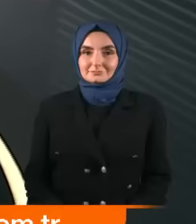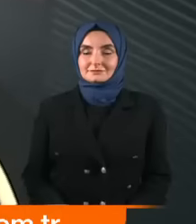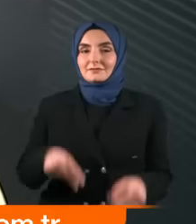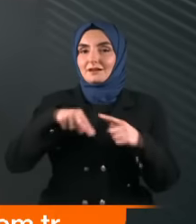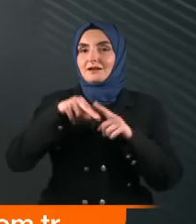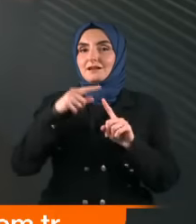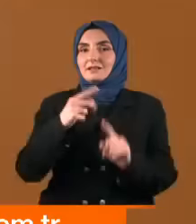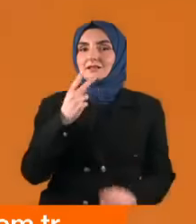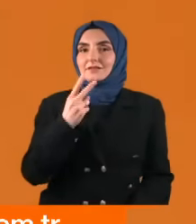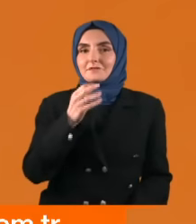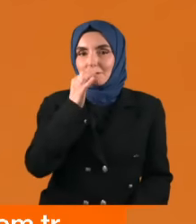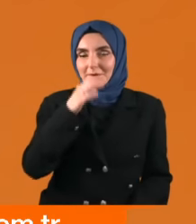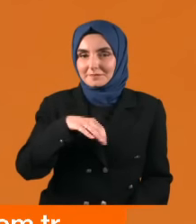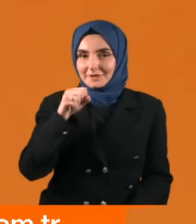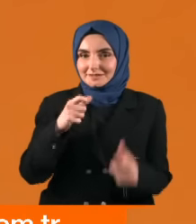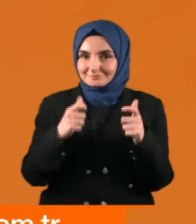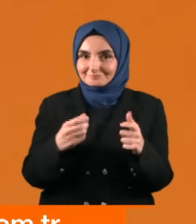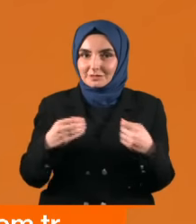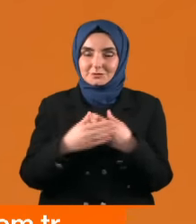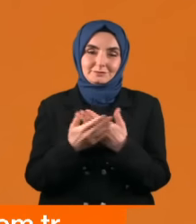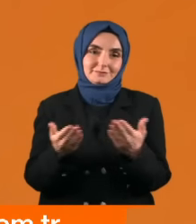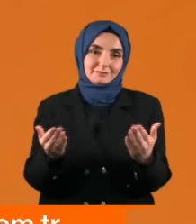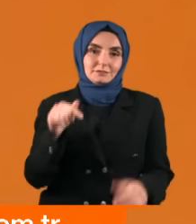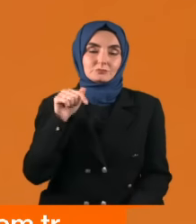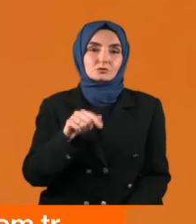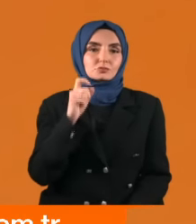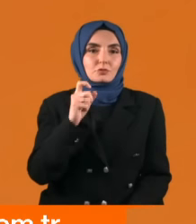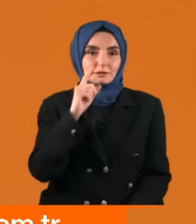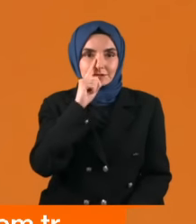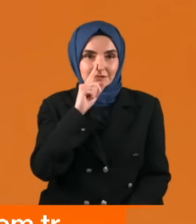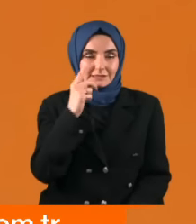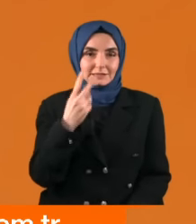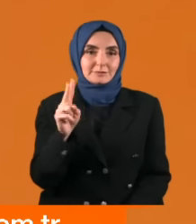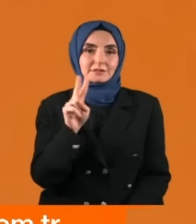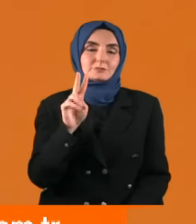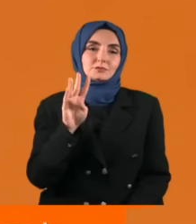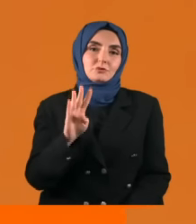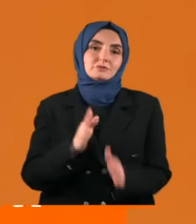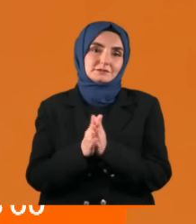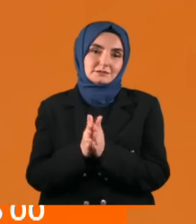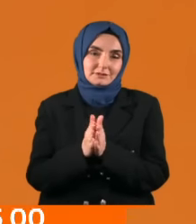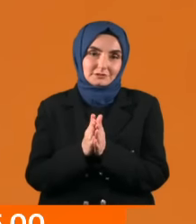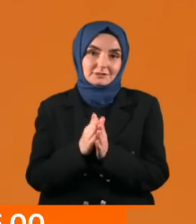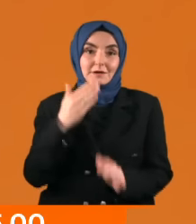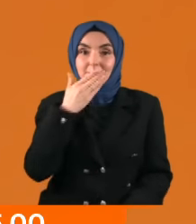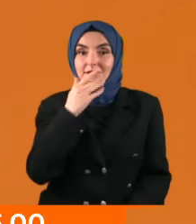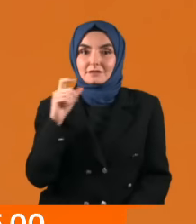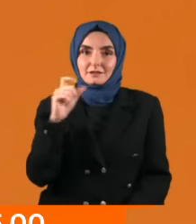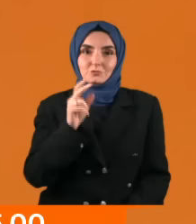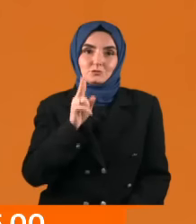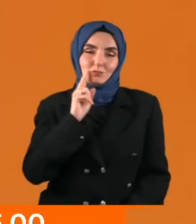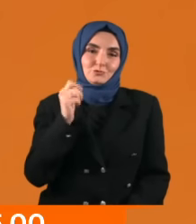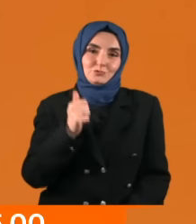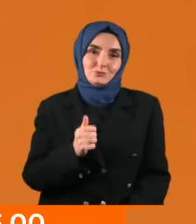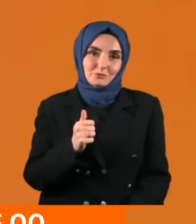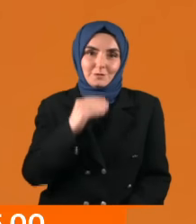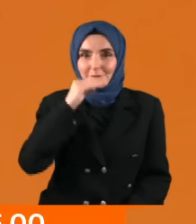Haber Merkezi'nden, ATV Haber Merkezi'nden iyi akşamlar. Bugün 9 Nisan 2024 Salı. Ramazan ayının son günü yani